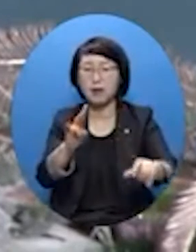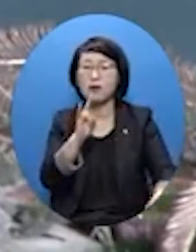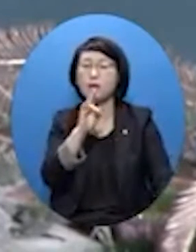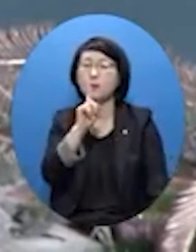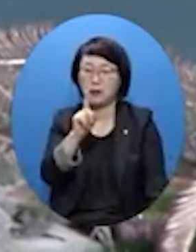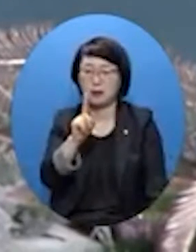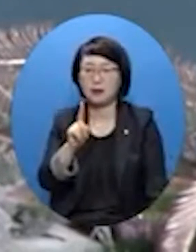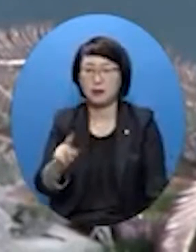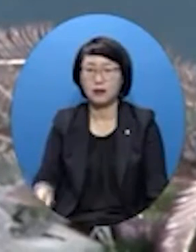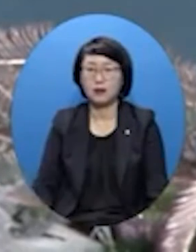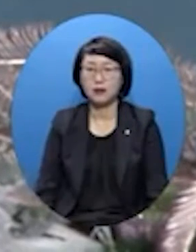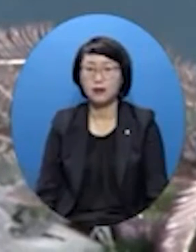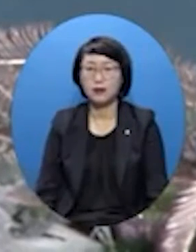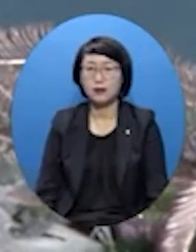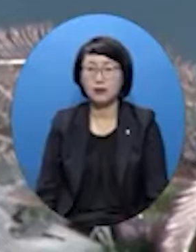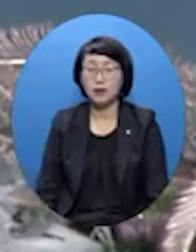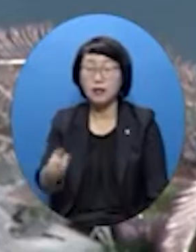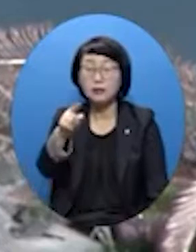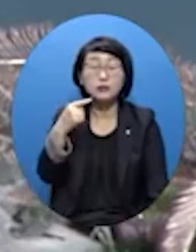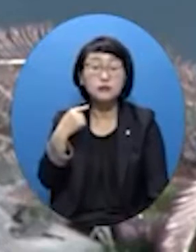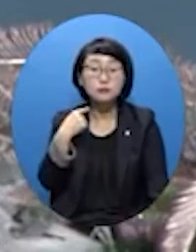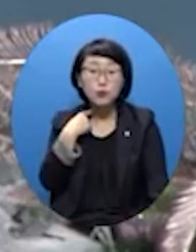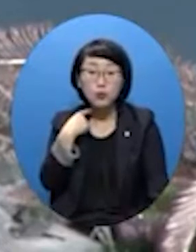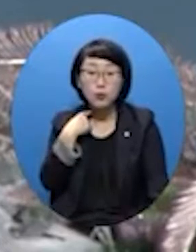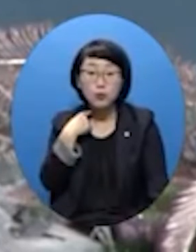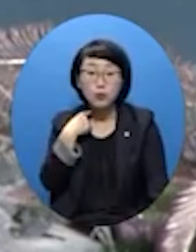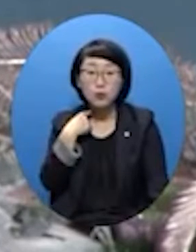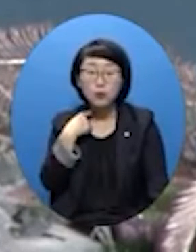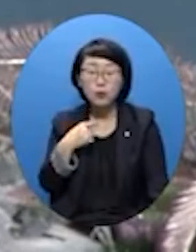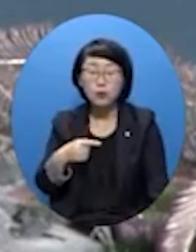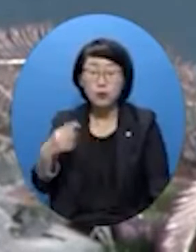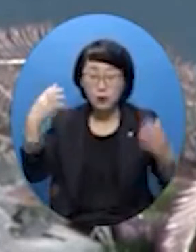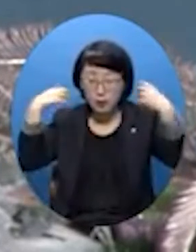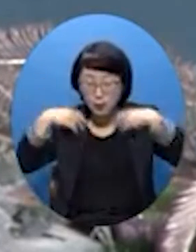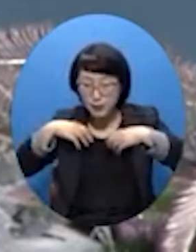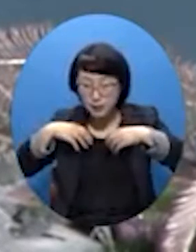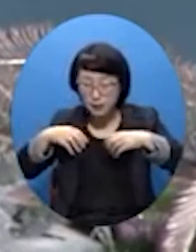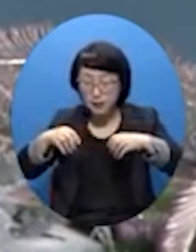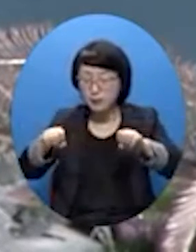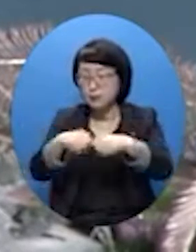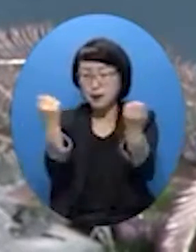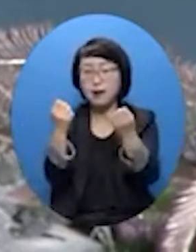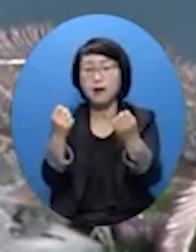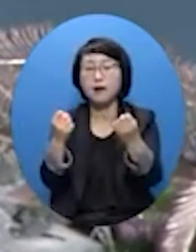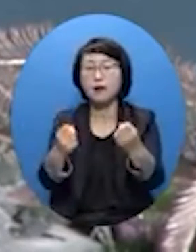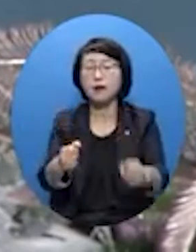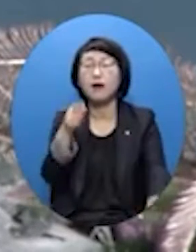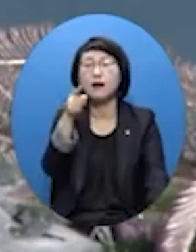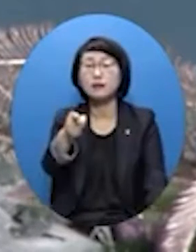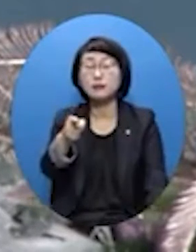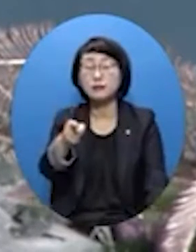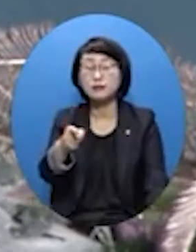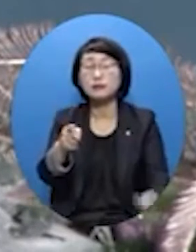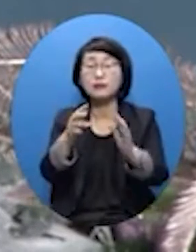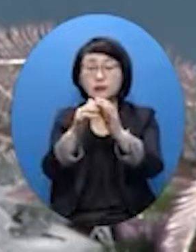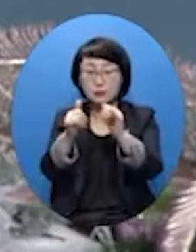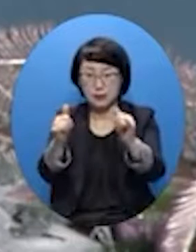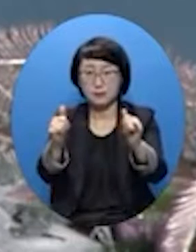말씀입니다. 그들의 몸에서 멍에를 꺾어버리고 그들에게